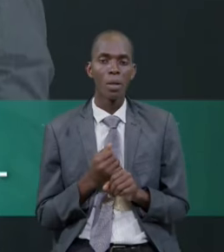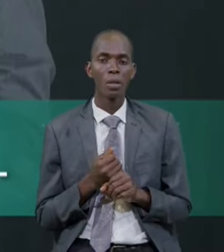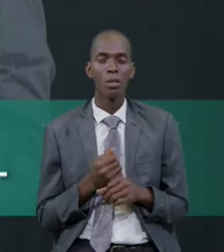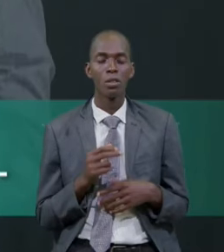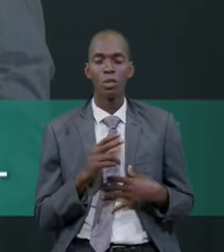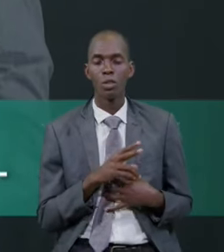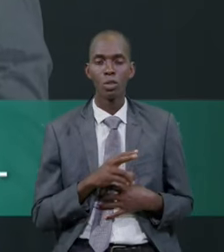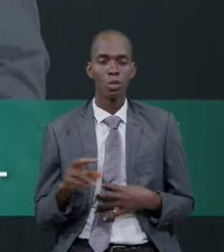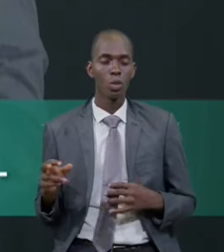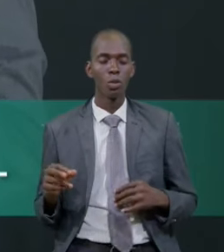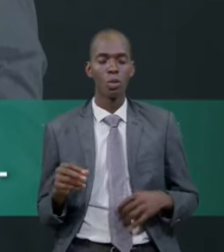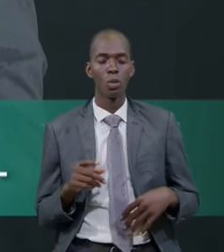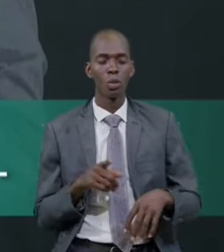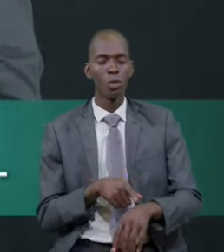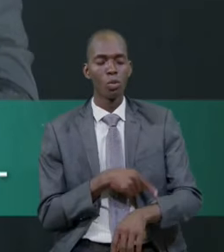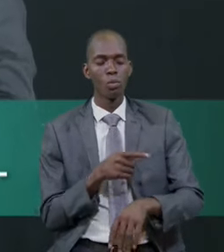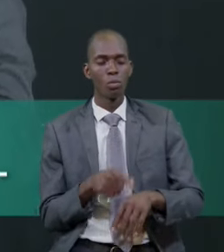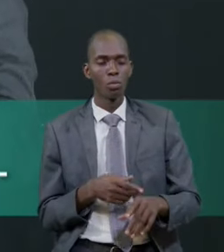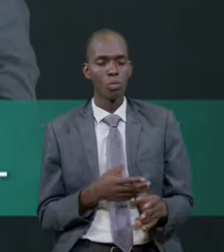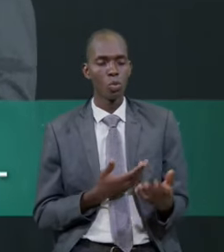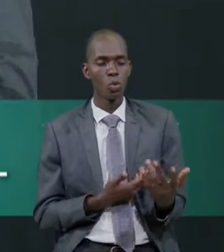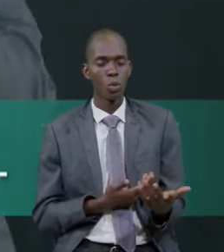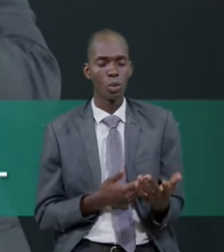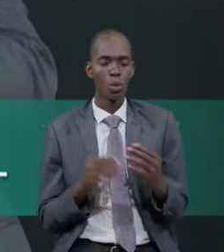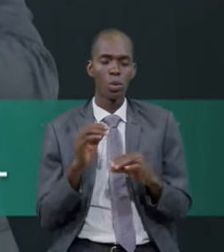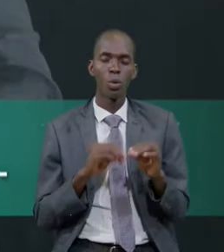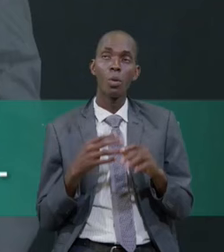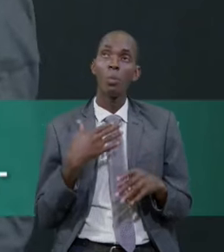Ne tarde pas, oh mon Dieu.